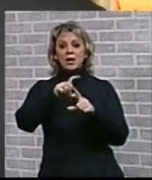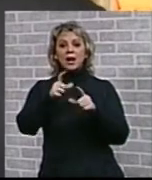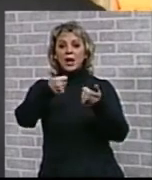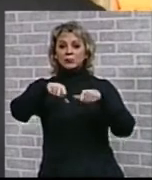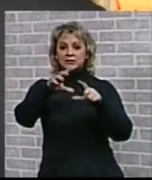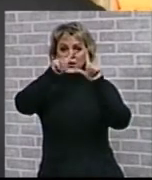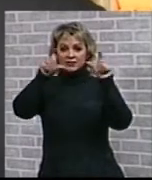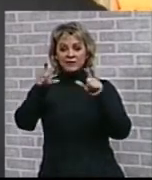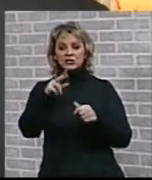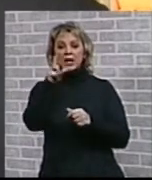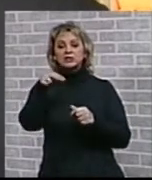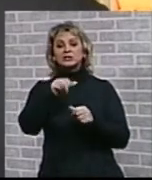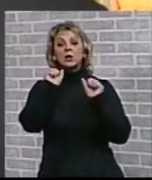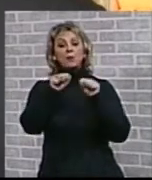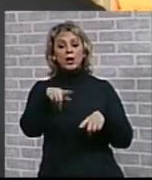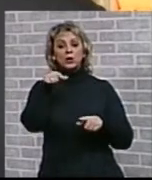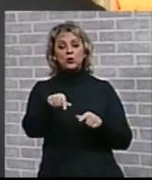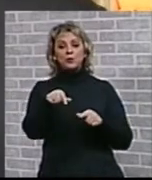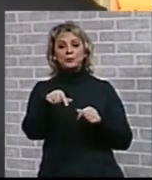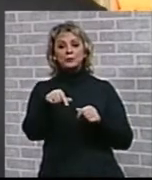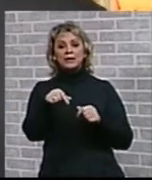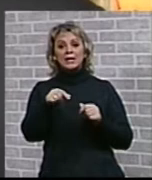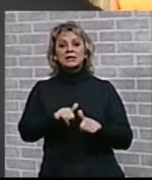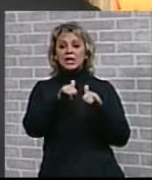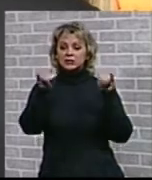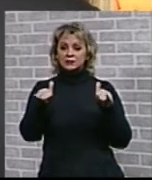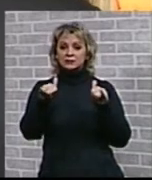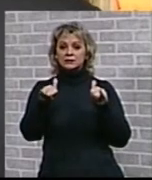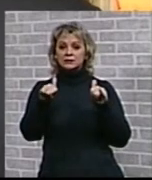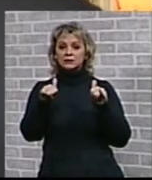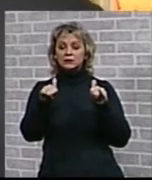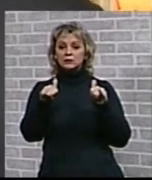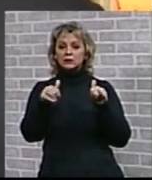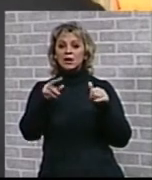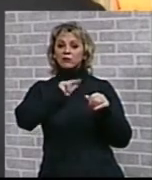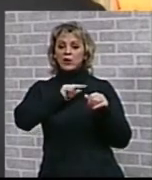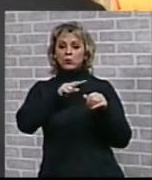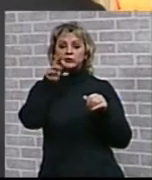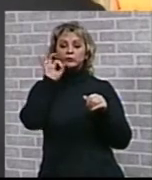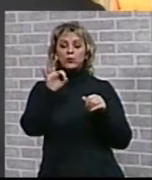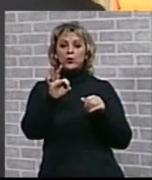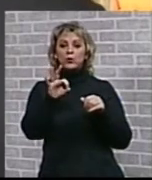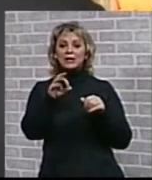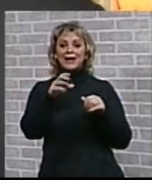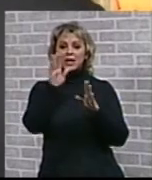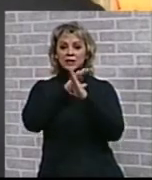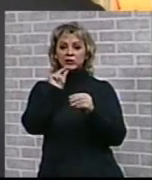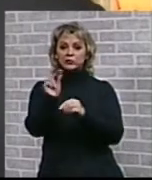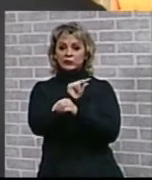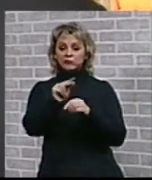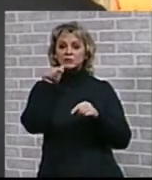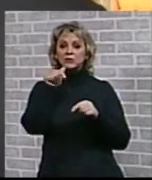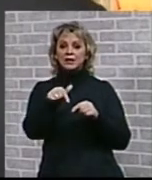кадетское учебное заведение могло нарастить в работе по экологическому